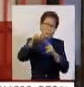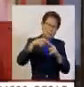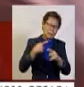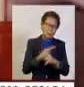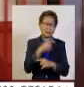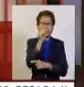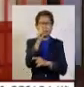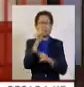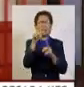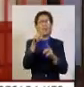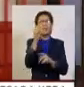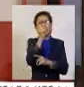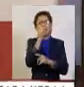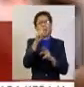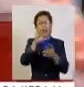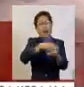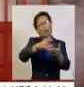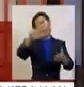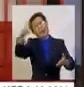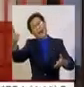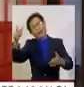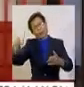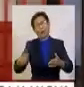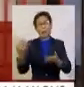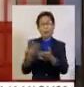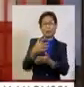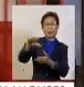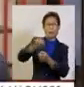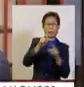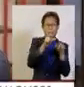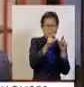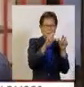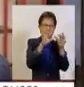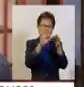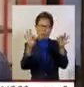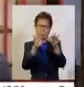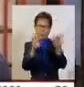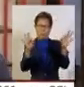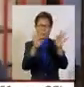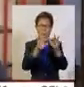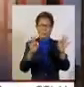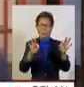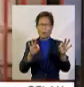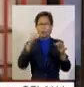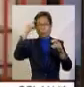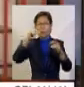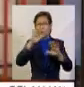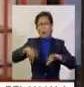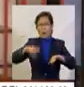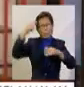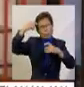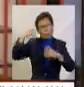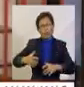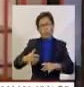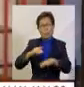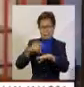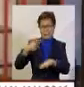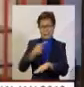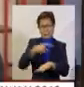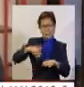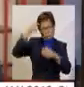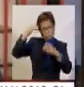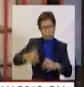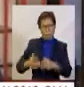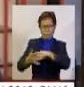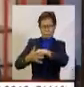lagu orang, baru dapat lagu orang, so sini kata belum confirm lagi pada kita. Jadi bila ada